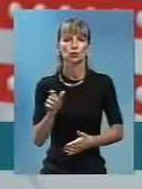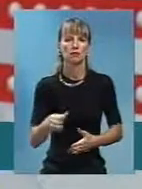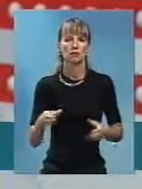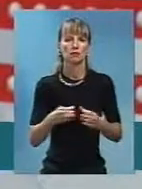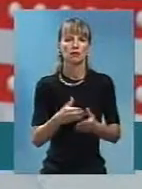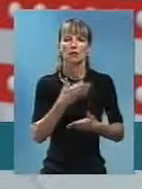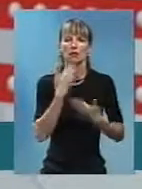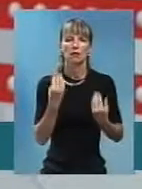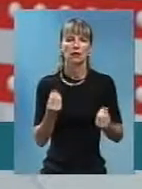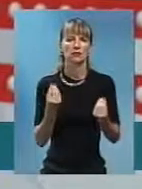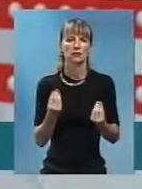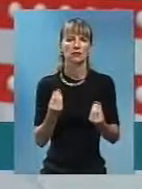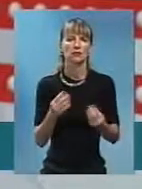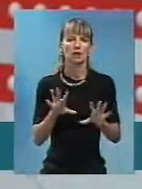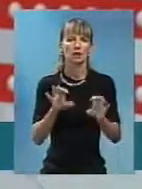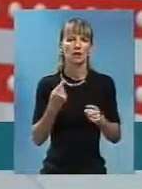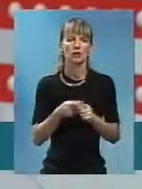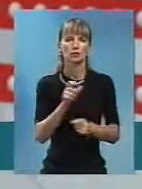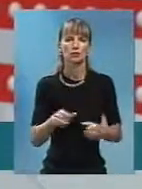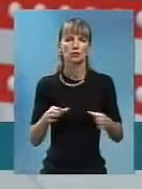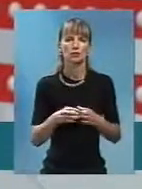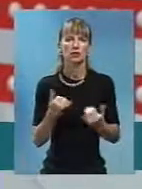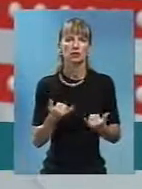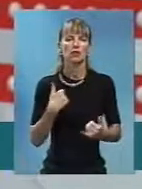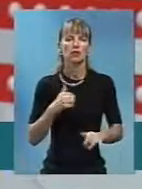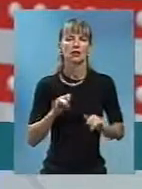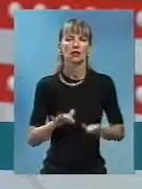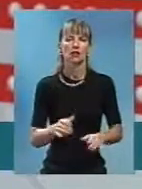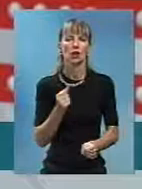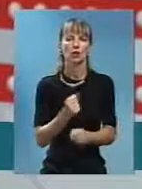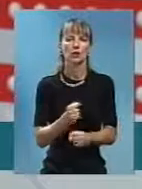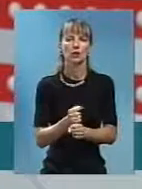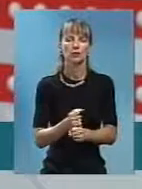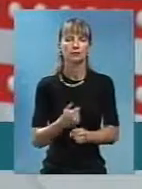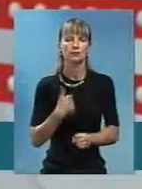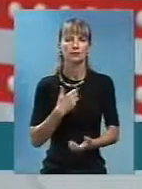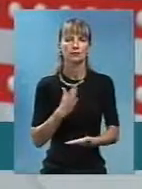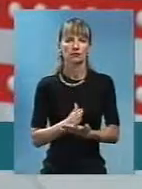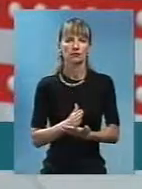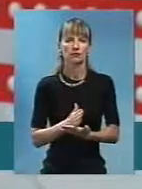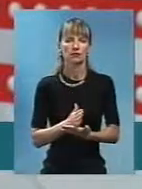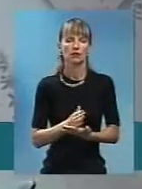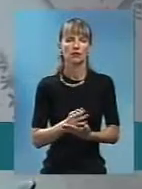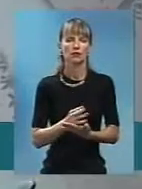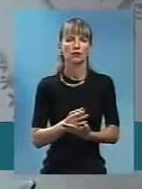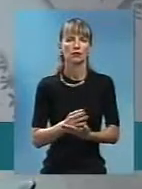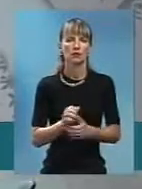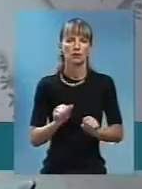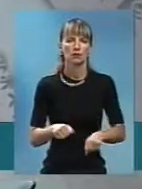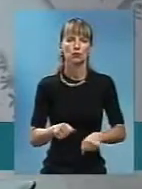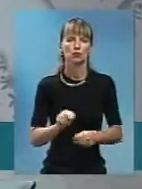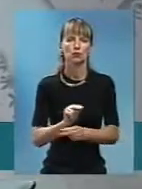має значення, сприймає це суспільство сьогодні чи не сприймає. Наша справа – робити. Я маю честь викладати на першому